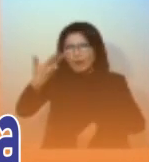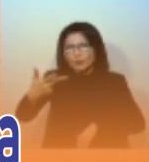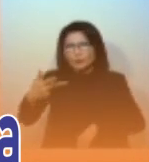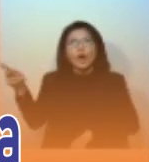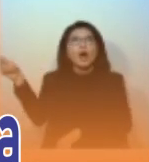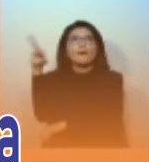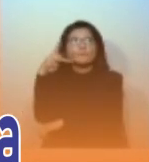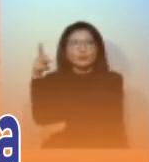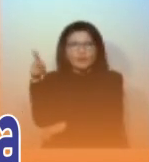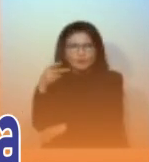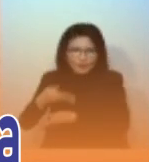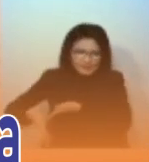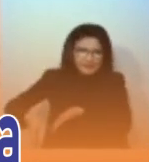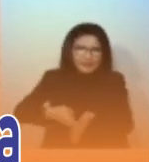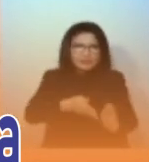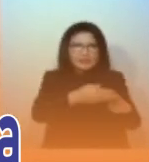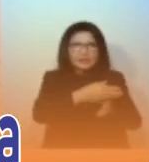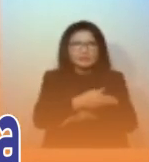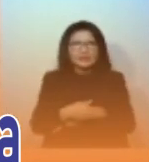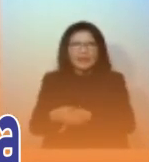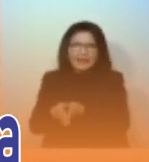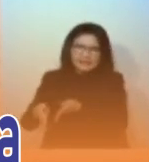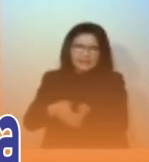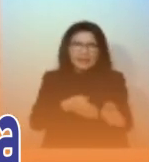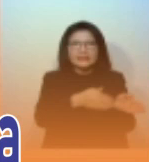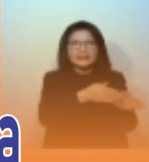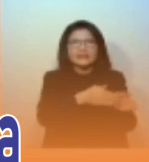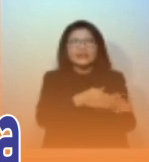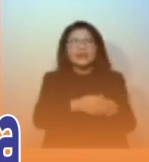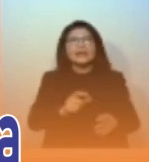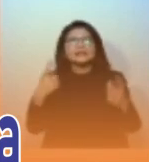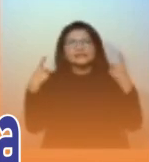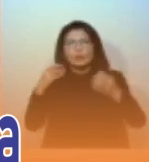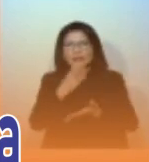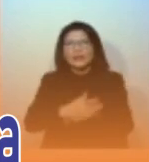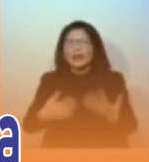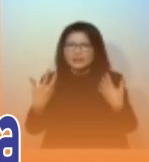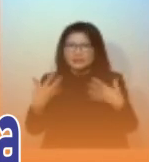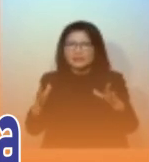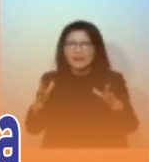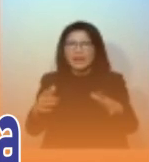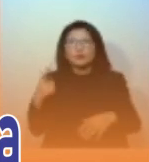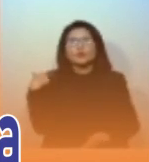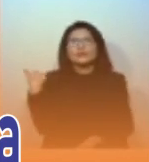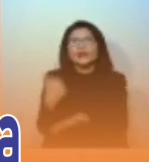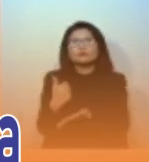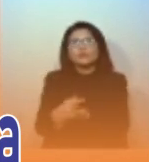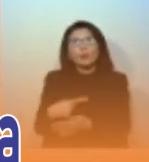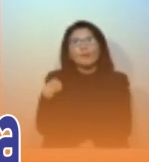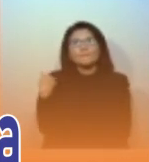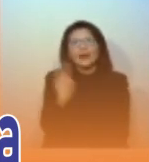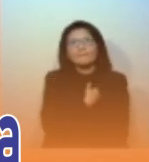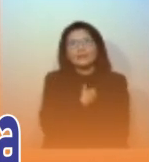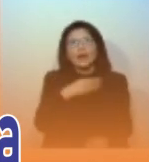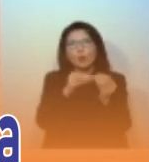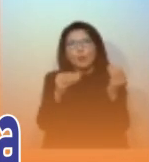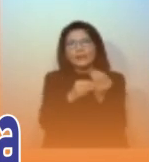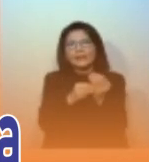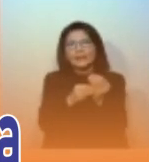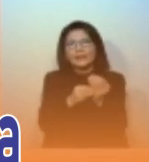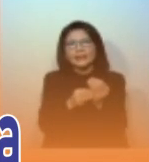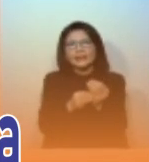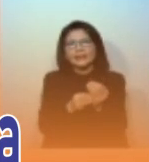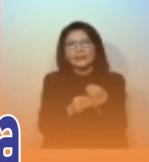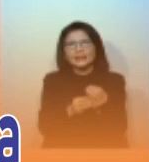proyek-proyek strategis nasional yang ada di Jawa Tengah, saya bereskan, Pak. Karena itu bentuk tanggung jawab kami sebagai wakil pemerintah pusat